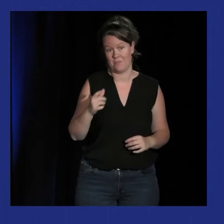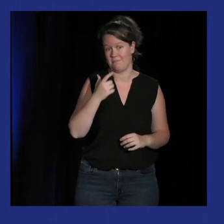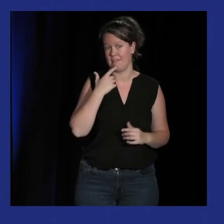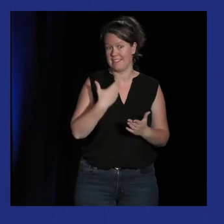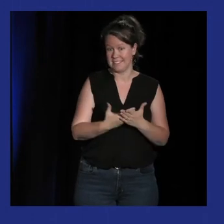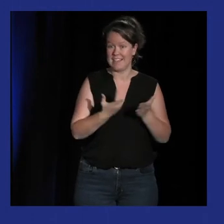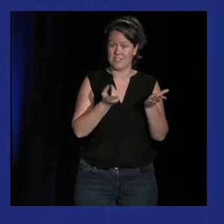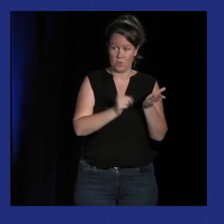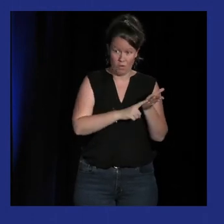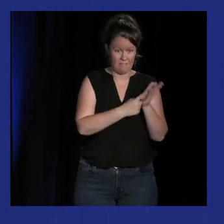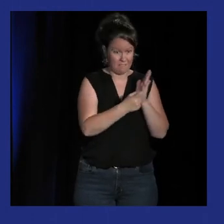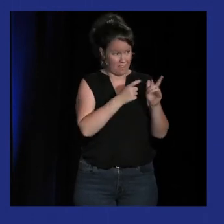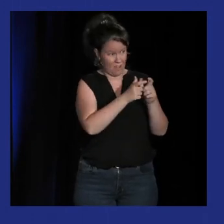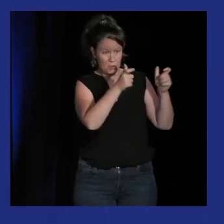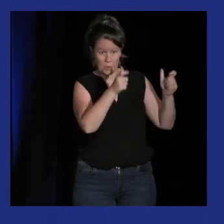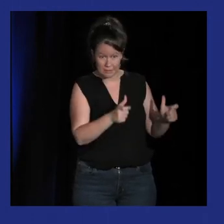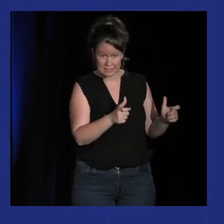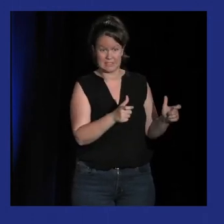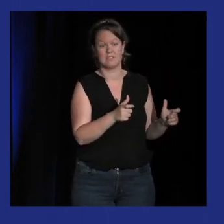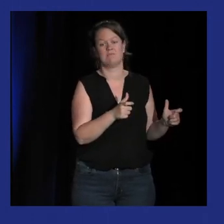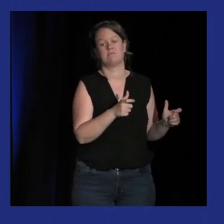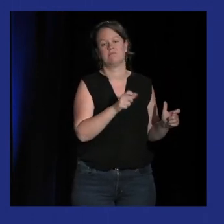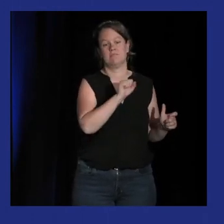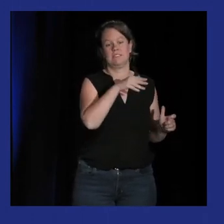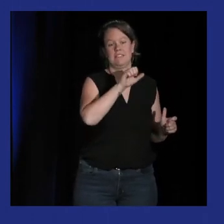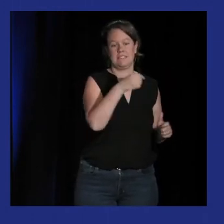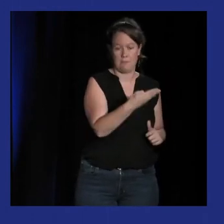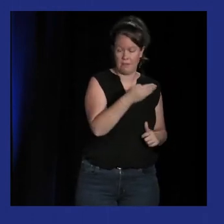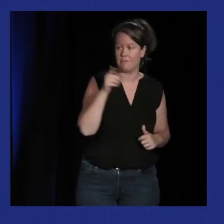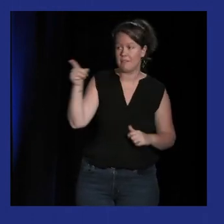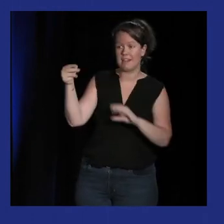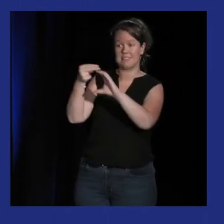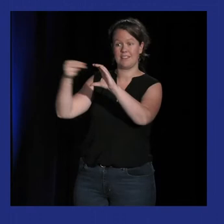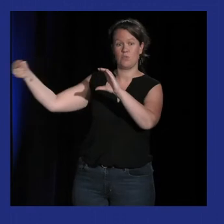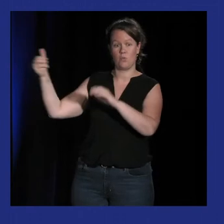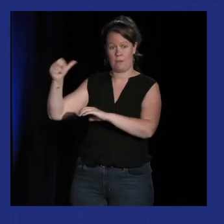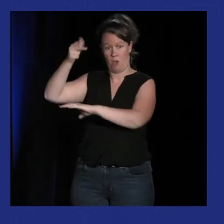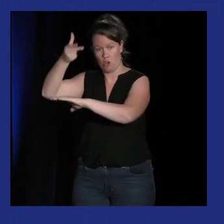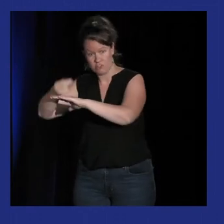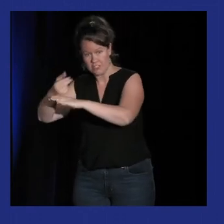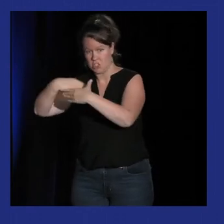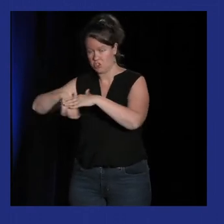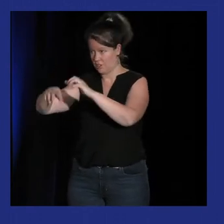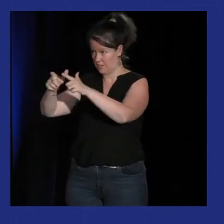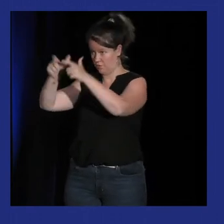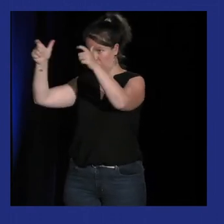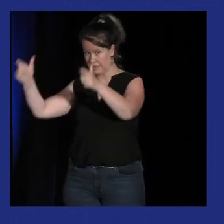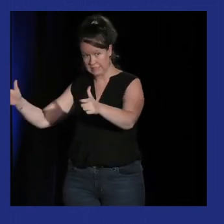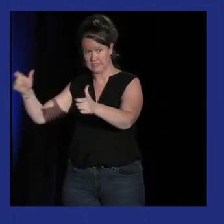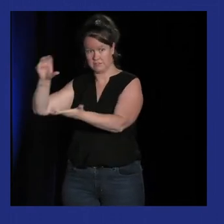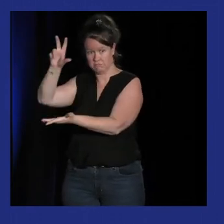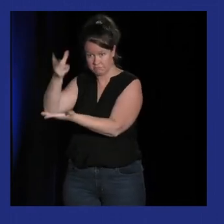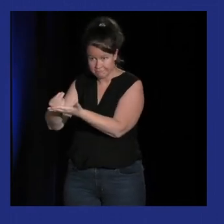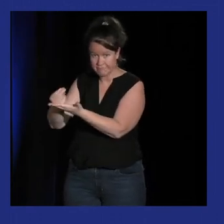sociétés de gestion collective nintend n'ayant pas inscrit ces musiques d'accord dans les sociétés de gestion collective on doit leur demander leur autorisation écrite